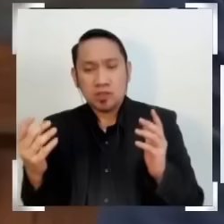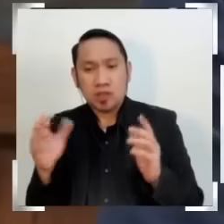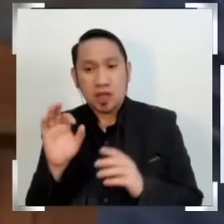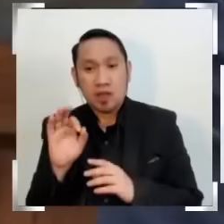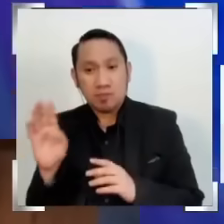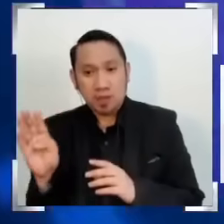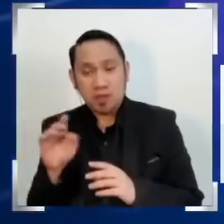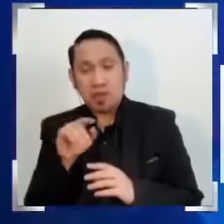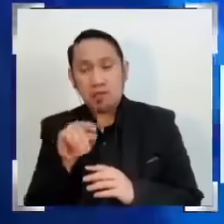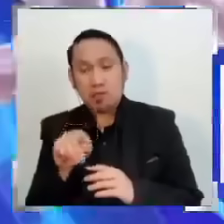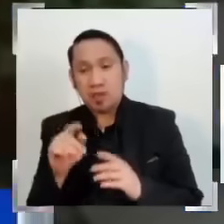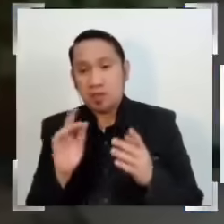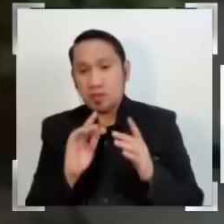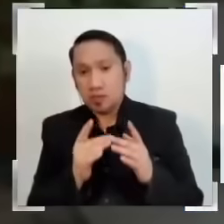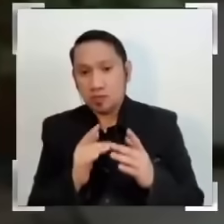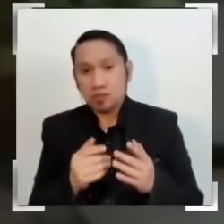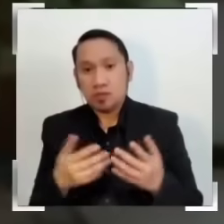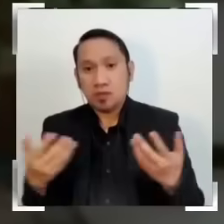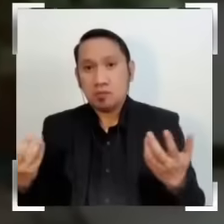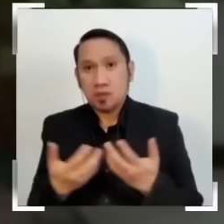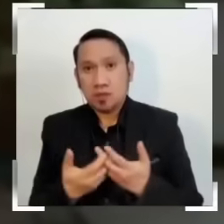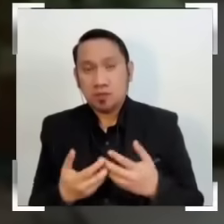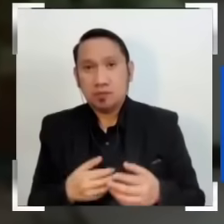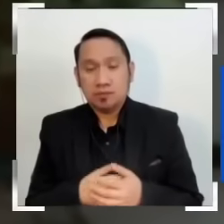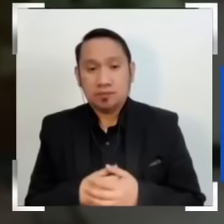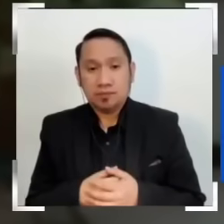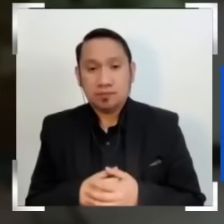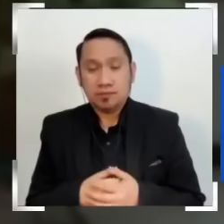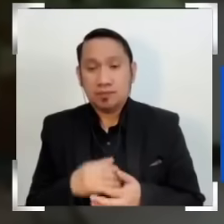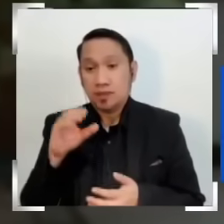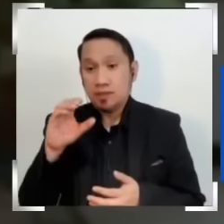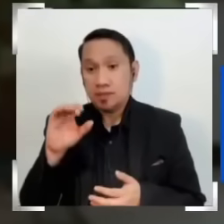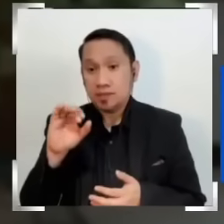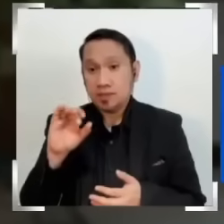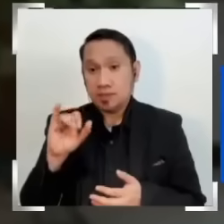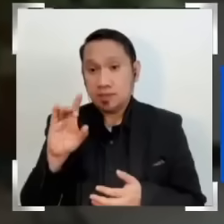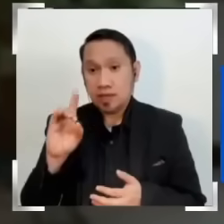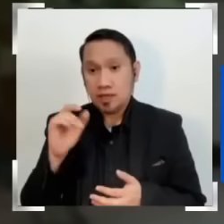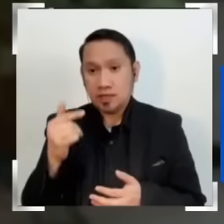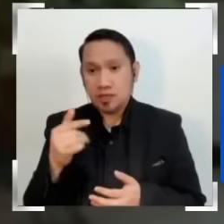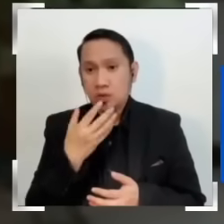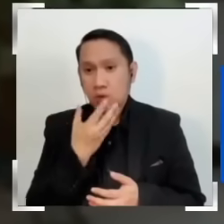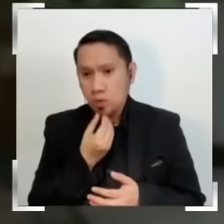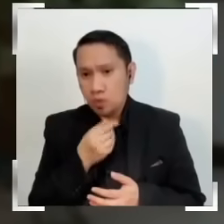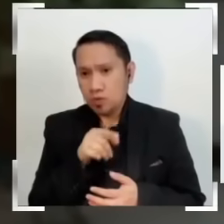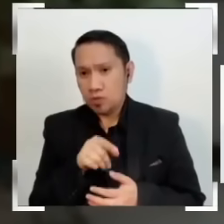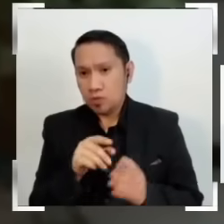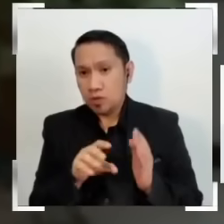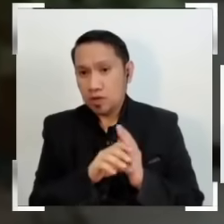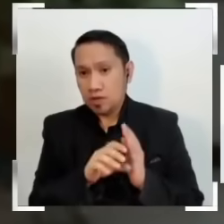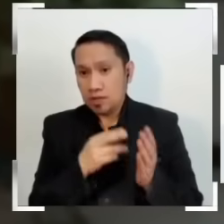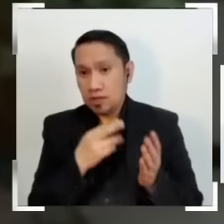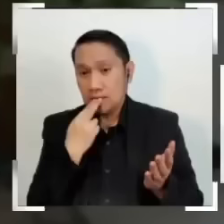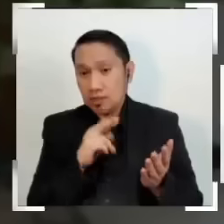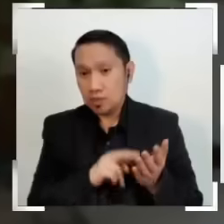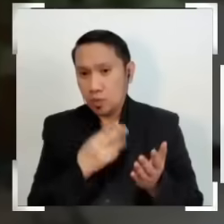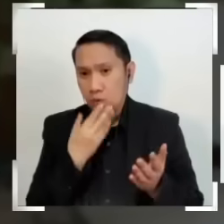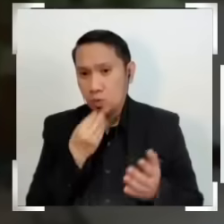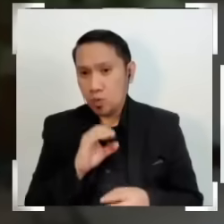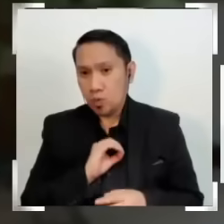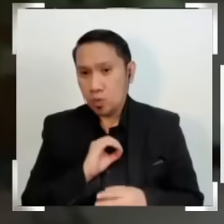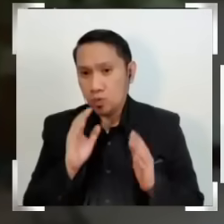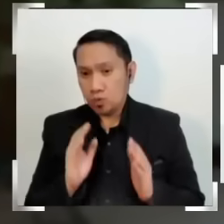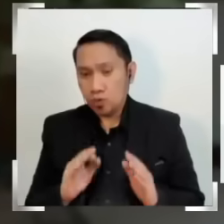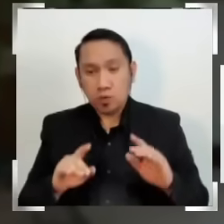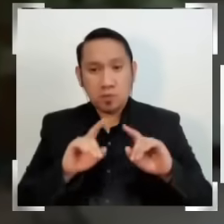kay Miss Camilon. Tukoy na rin ang CIDG kung kanino nakarehistro ang narecover nilang sasakyan, pero hindi na muna nila ito